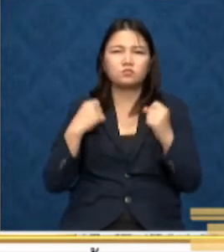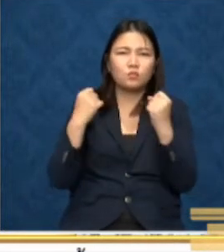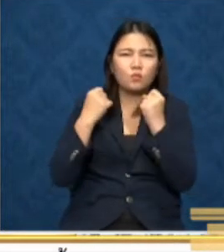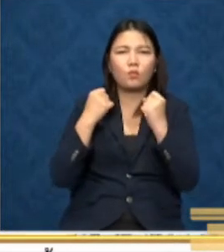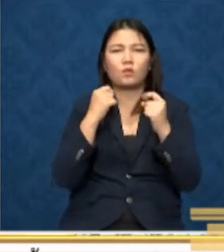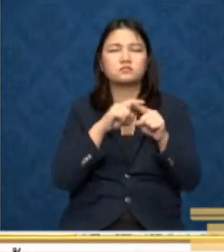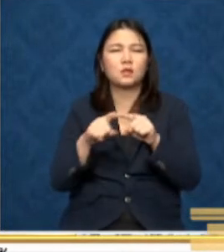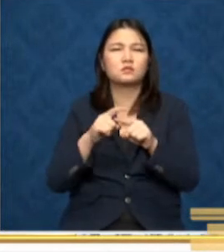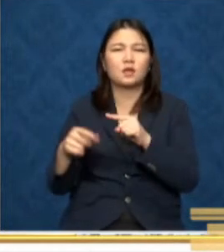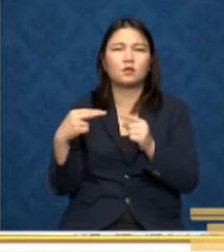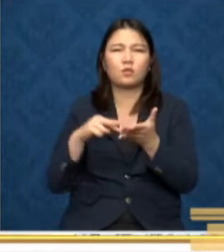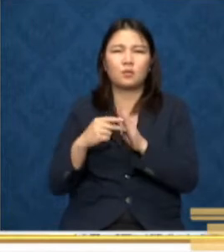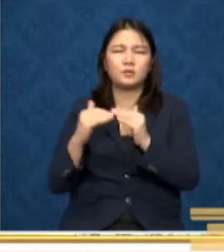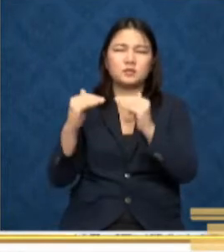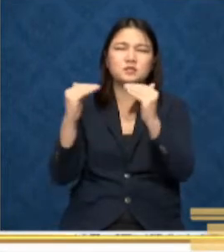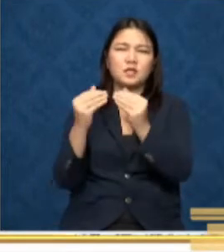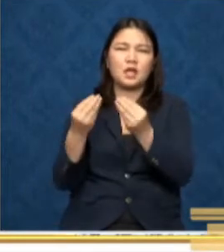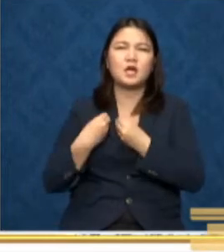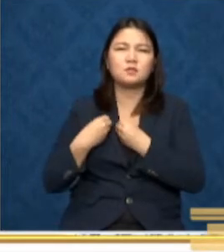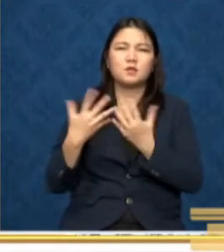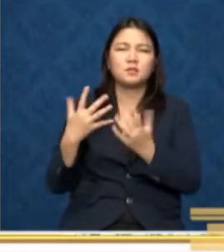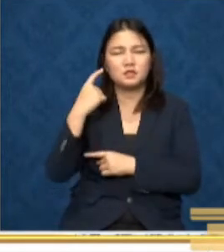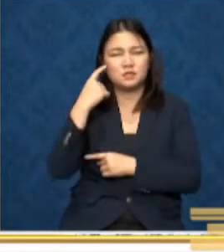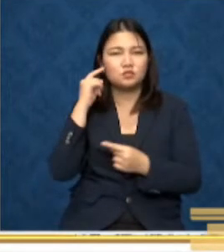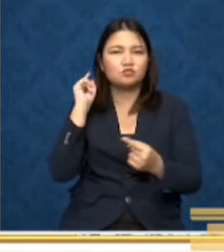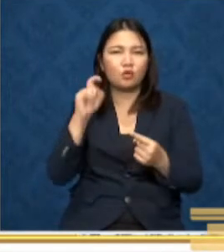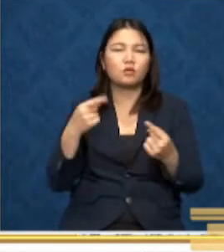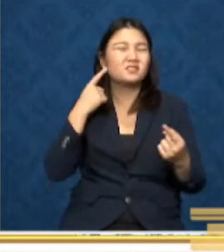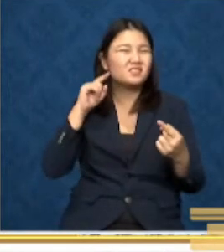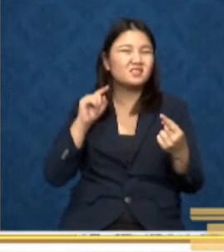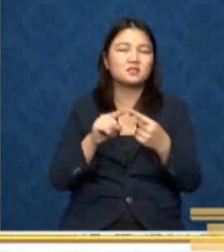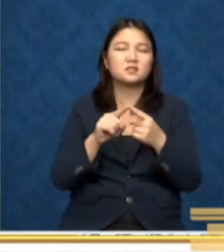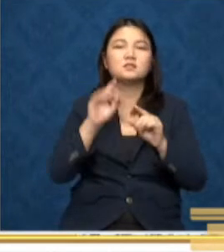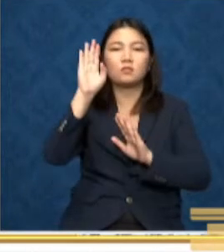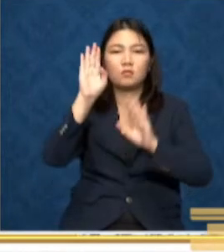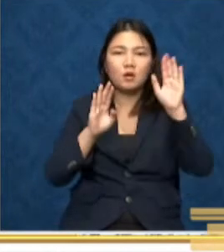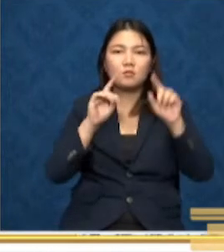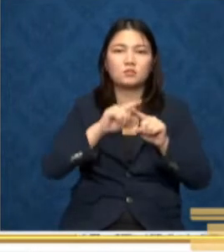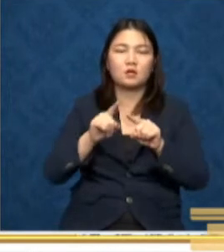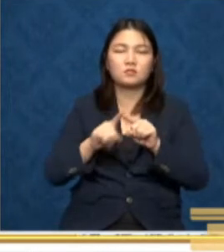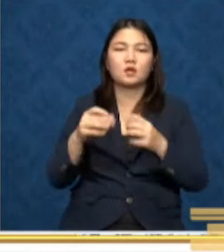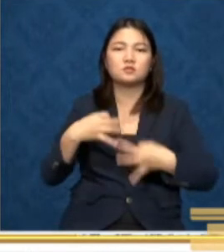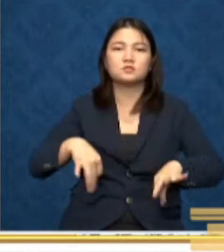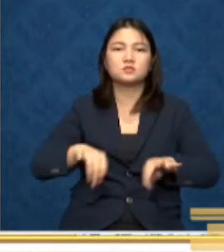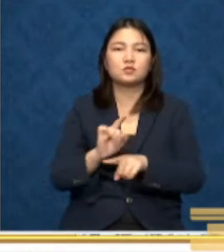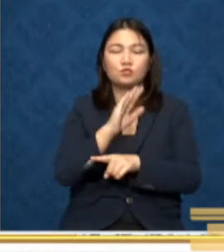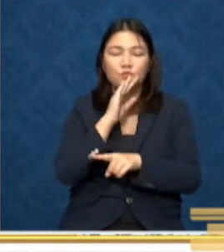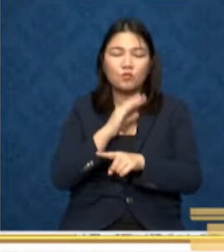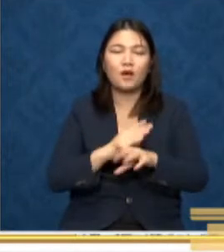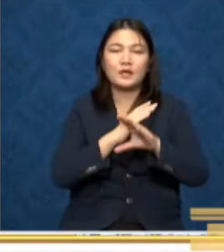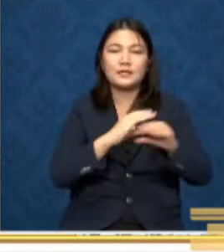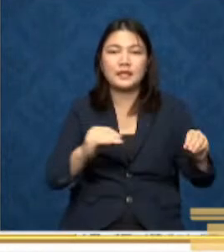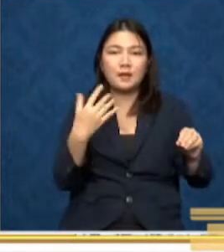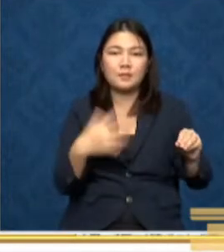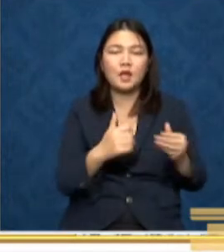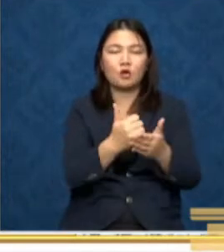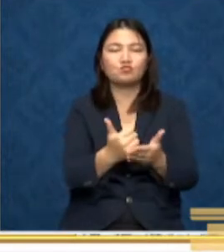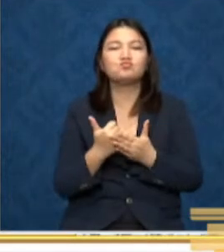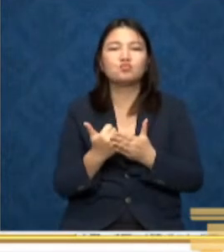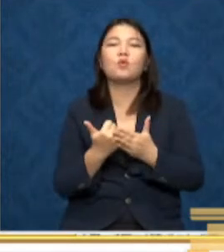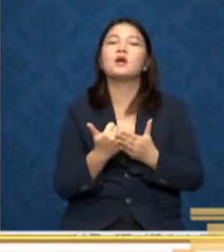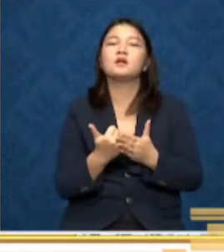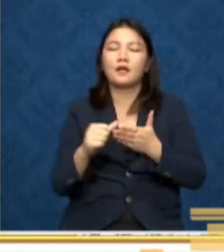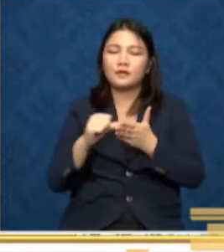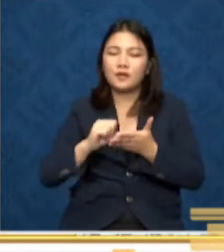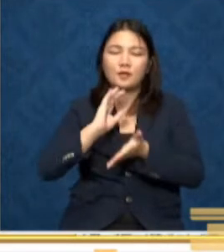ธรรมสันติภาพและความปรองดองในระบบประชาธิปไตยที่พร้อมจะฟื้นฟูสถาบันหลังจากความขัดแย้งและสนับสนุนหลักนิติธ